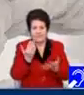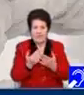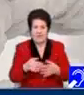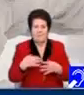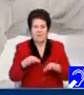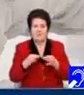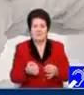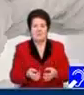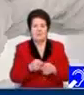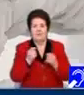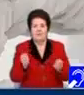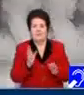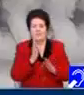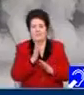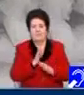și unelte de sezon.